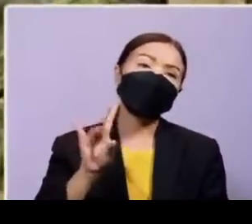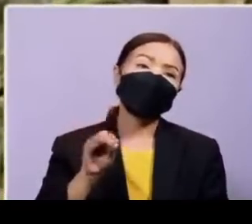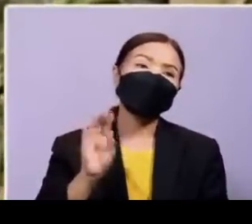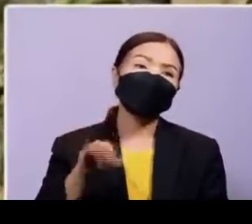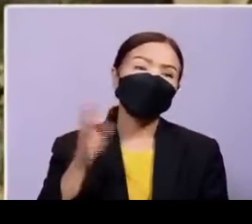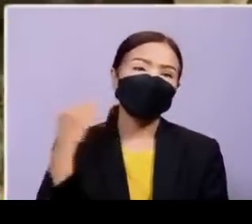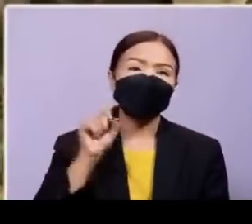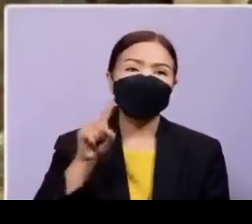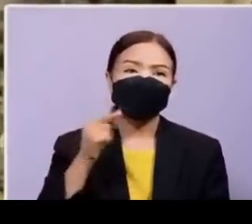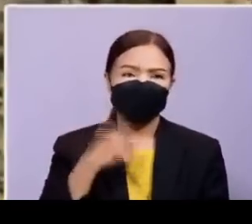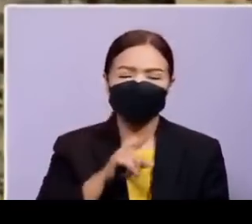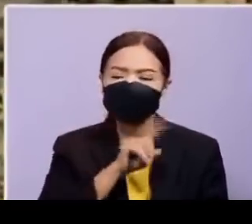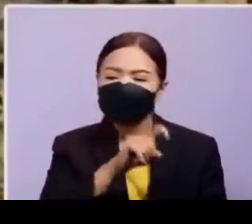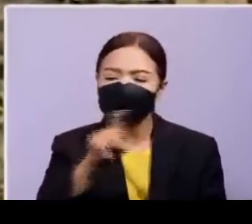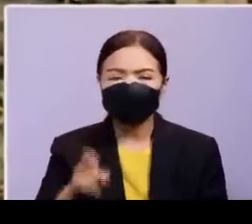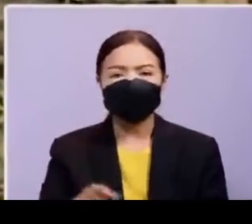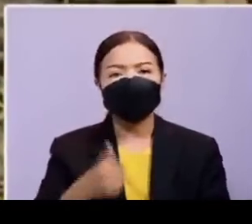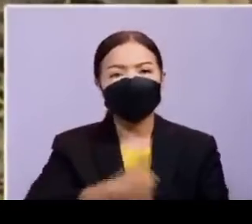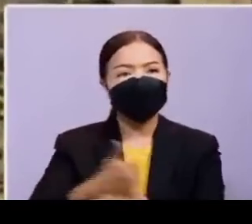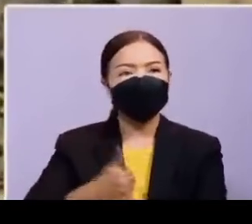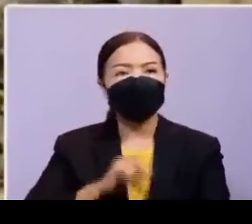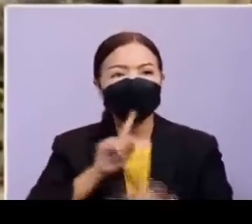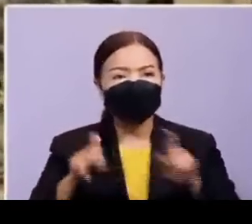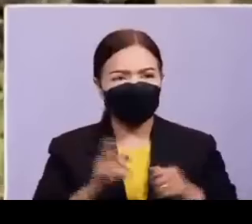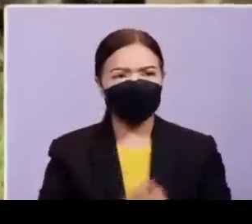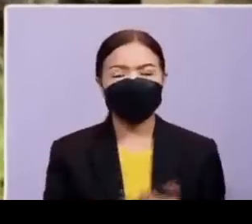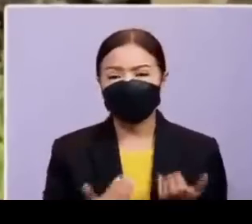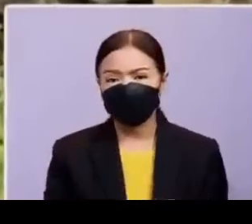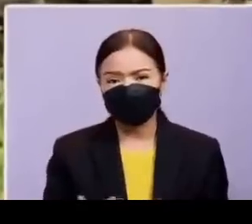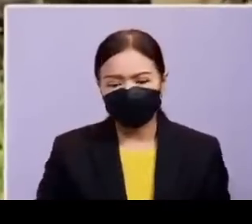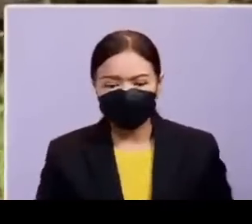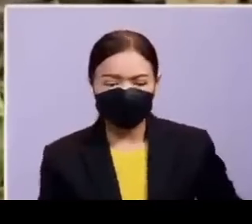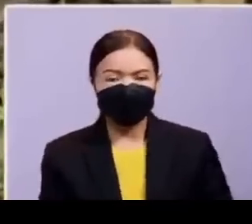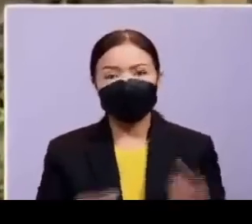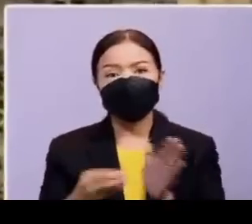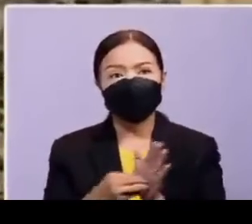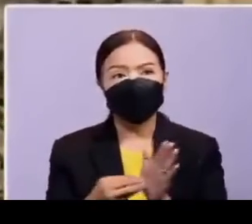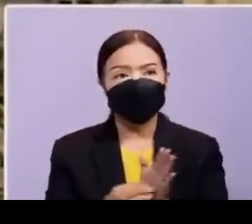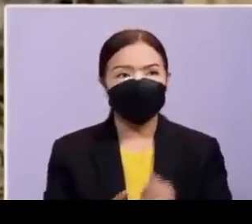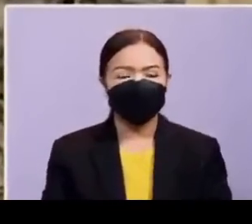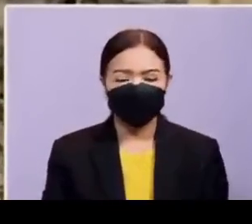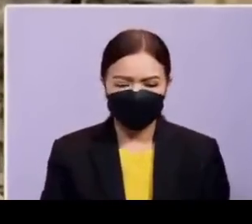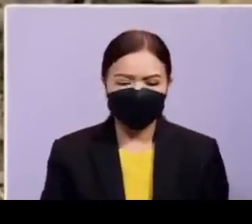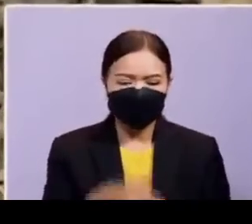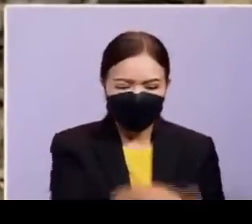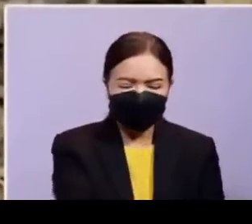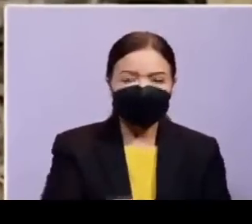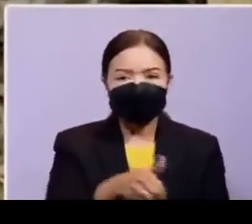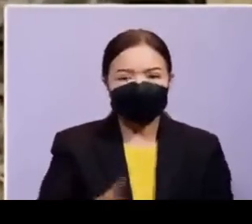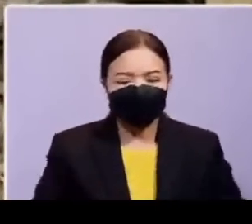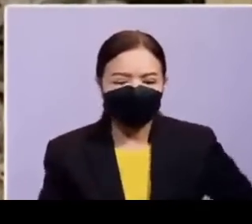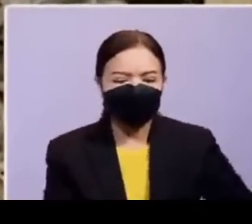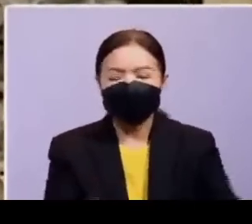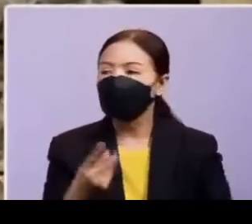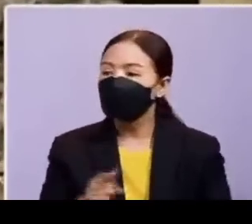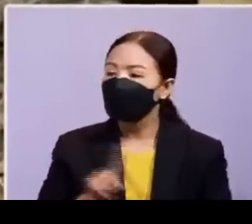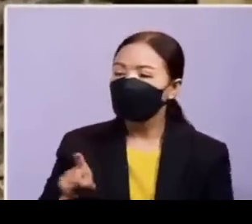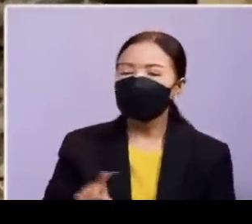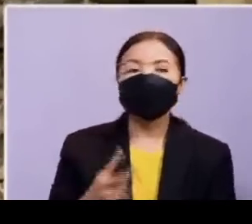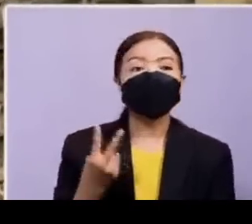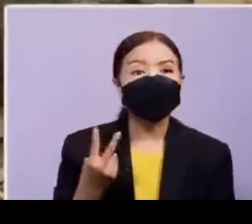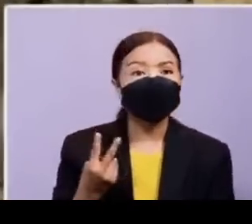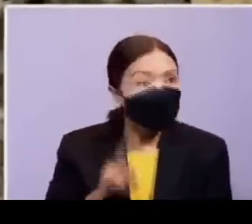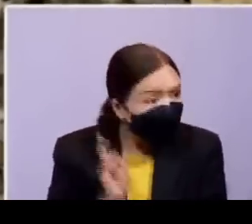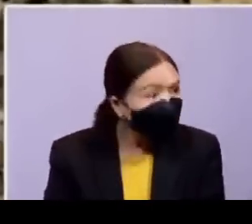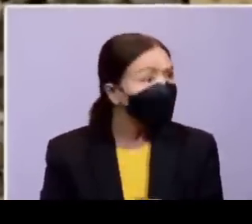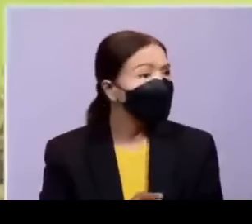ที่ไปถามผู้อำนวยการสำนักการระบายน้ำบอกว่าโอ้ตอนนี้คลองกรุงเทพมหานครเนี่ยขุดได้กี่ คลองแล้ว สองคลองฮะ โอ้ท่านบอกจริ